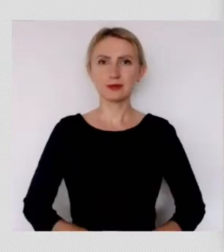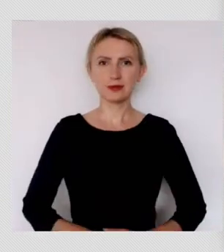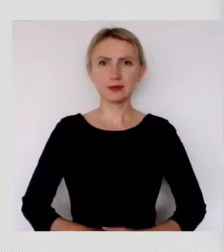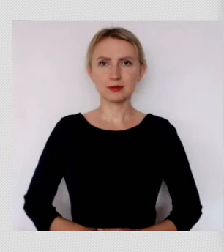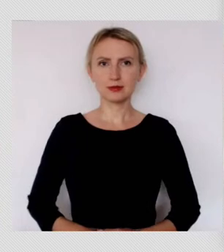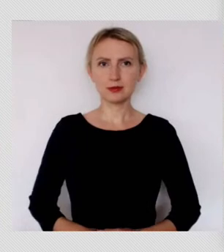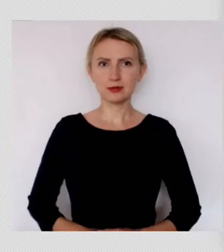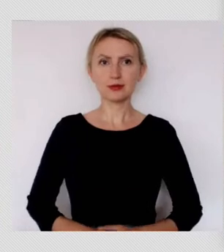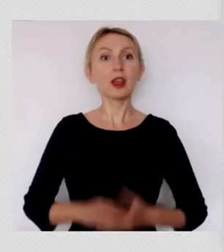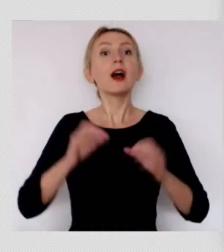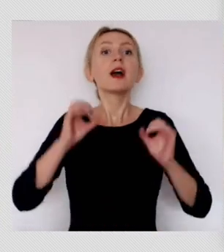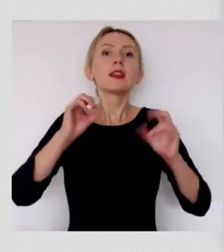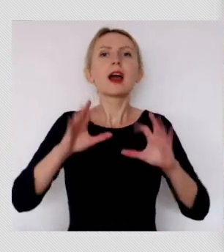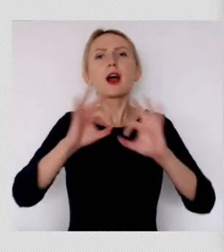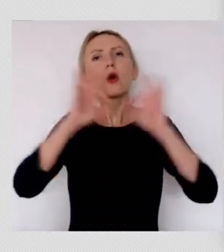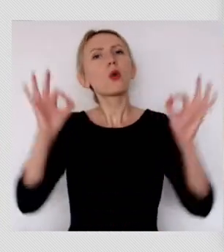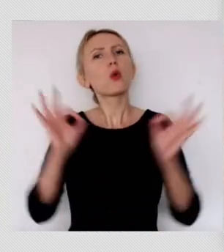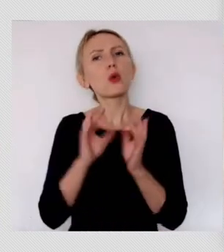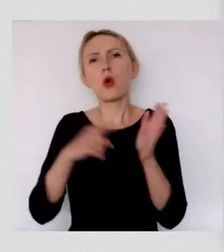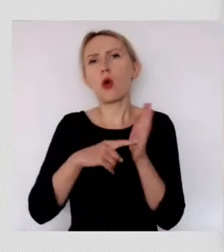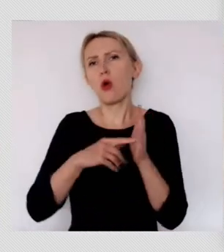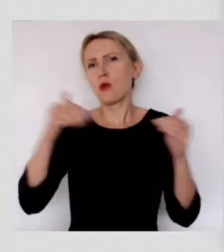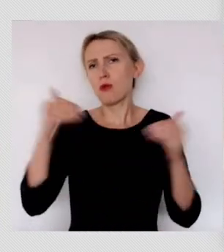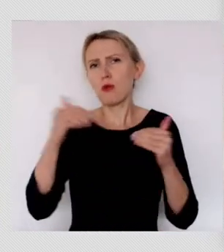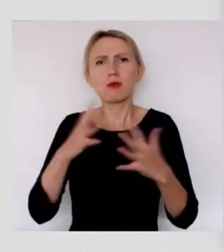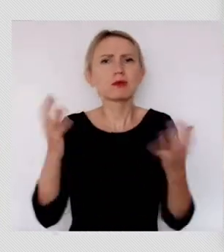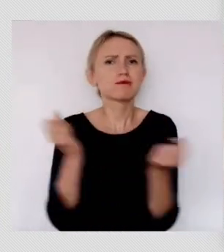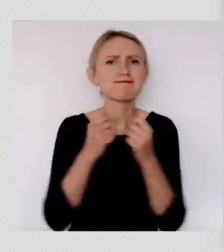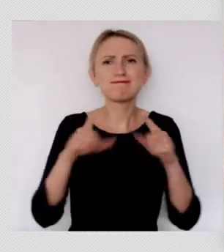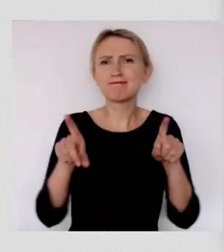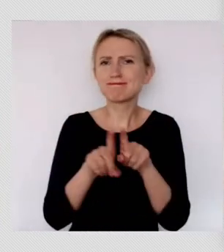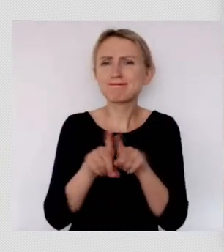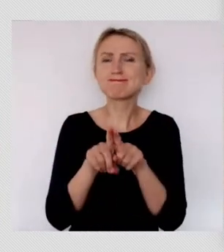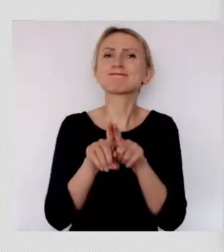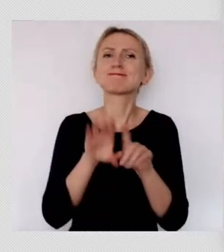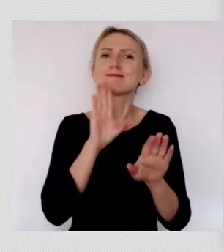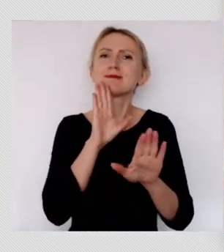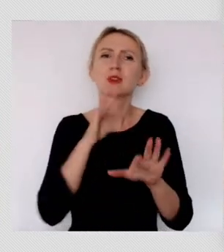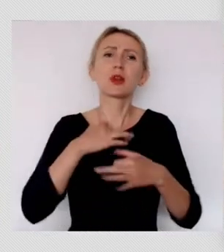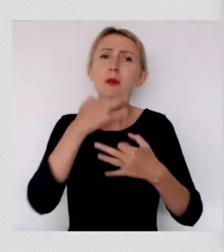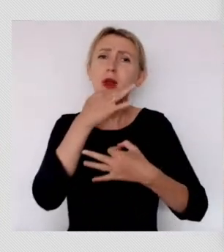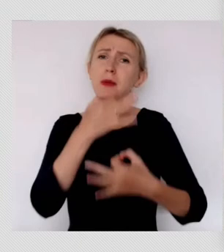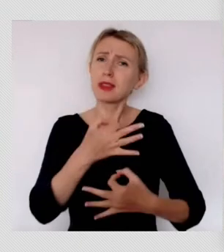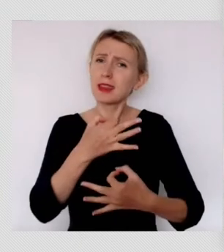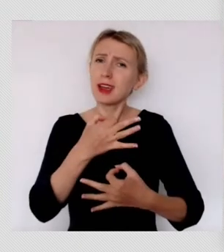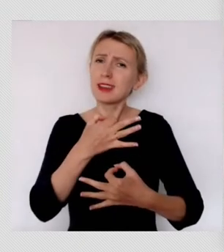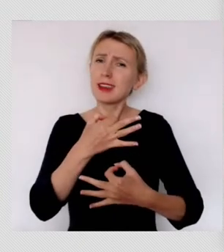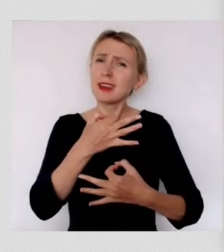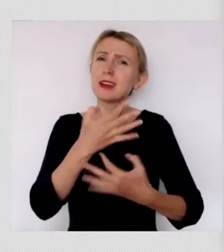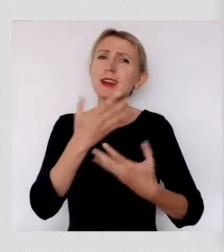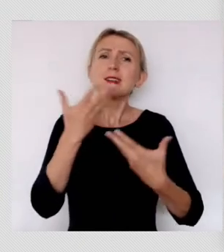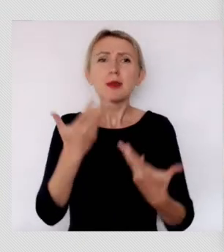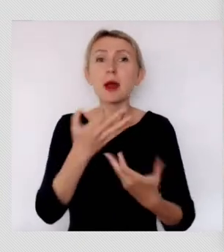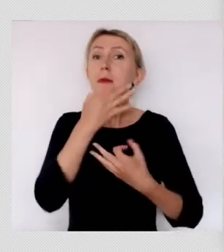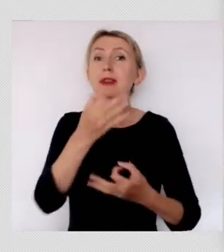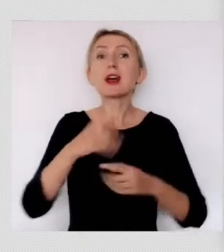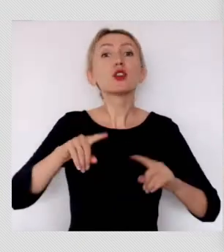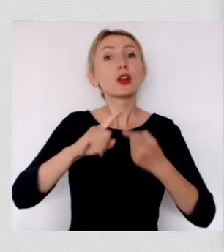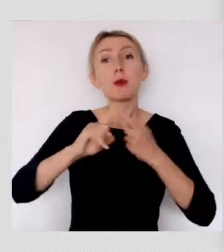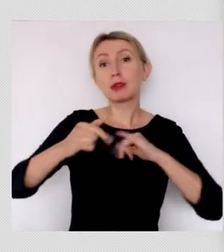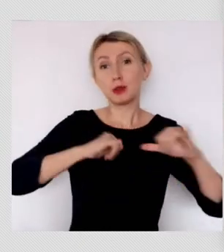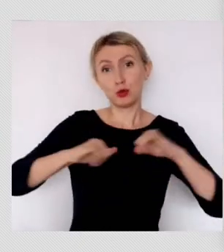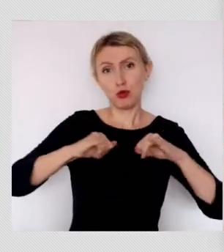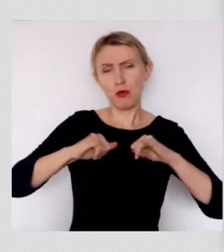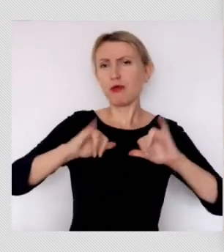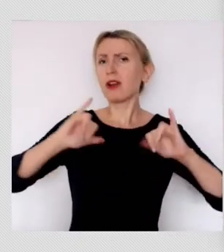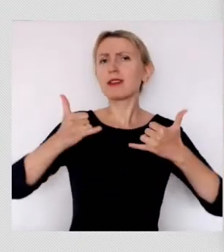Tak, ale generalnie to jest tak, że można dotrzeć też, to jest moje pytanie, Pytanie do organizacji pozarządowych.